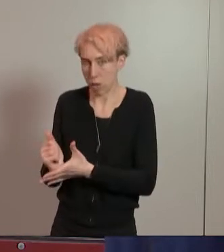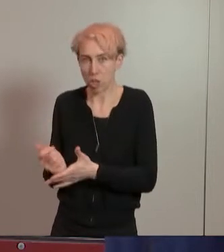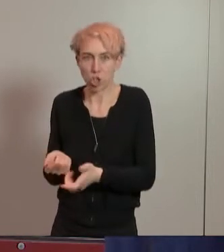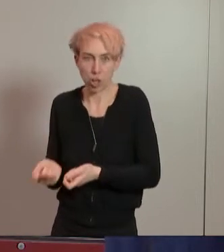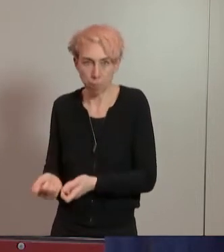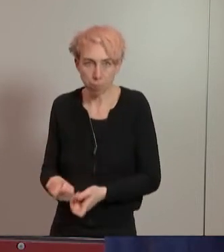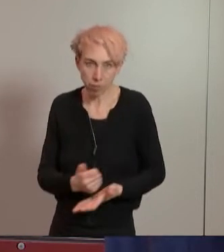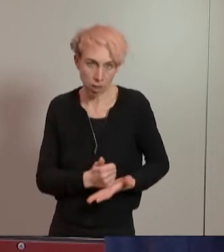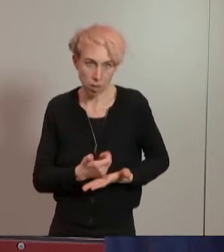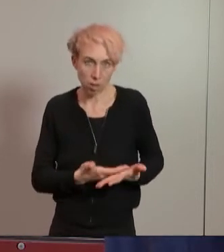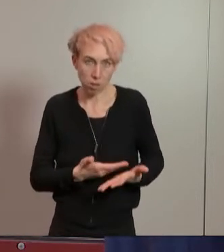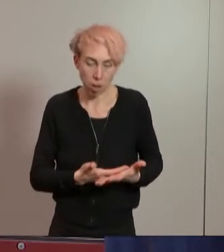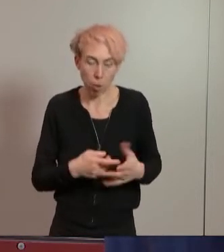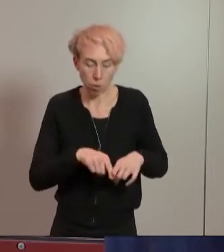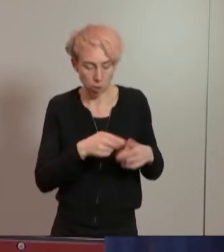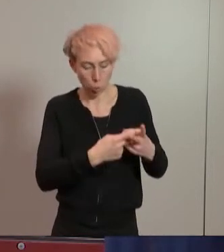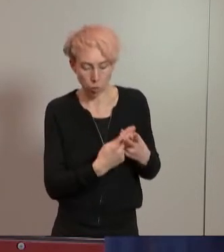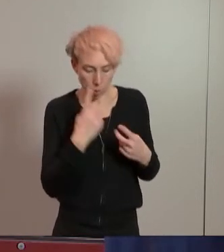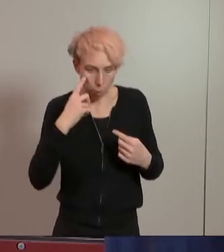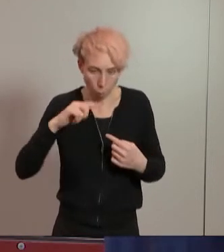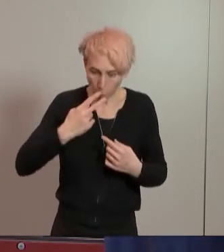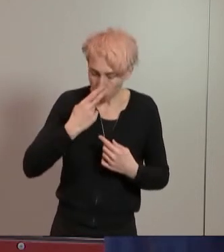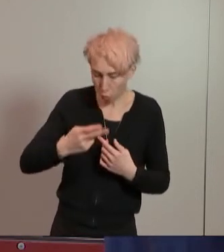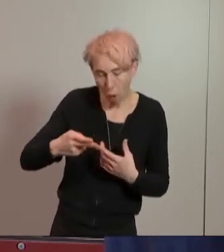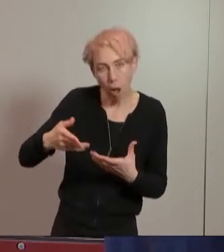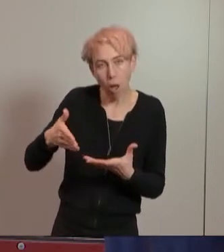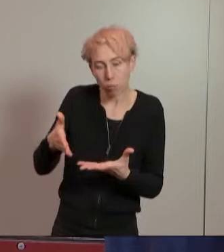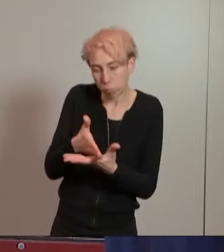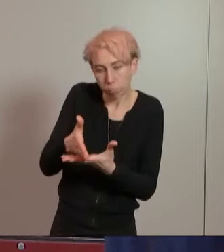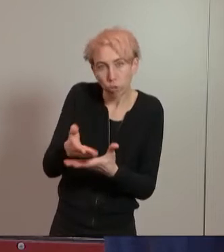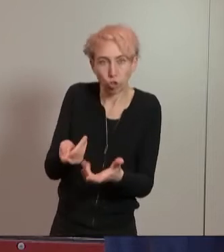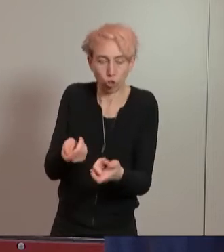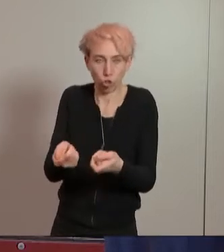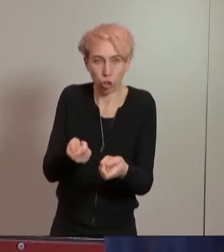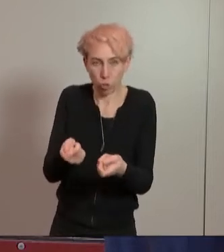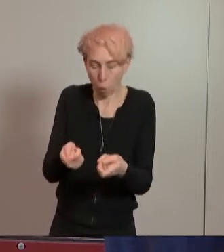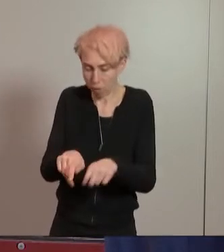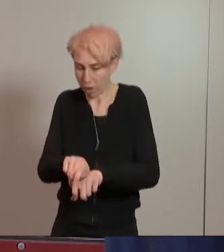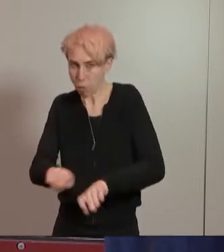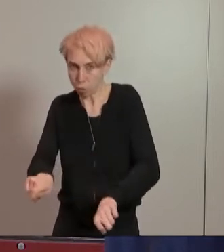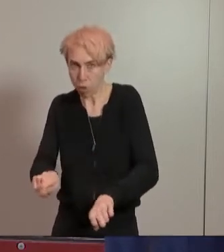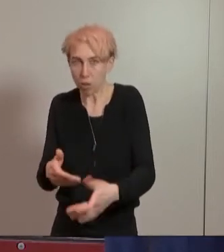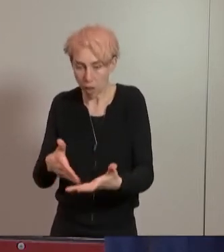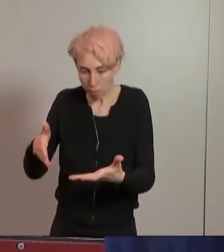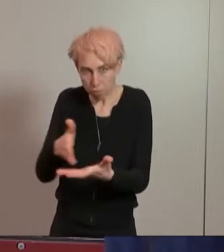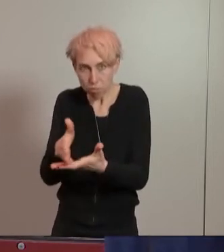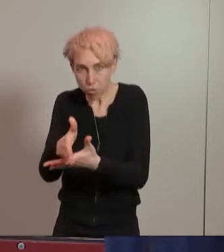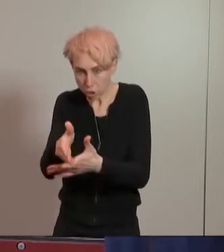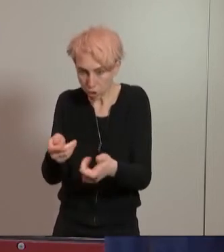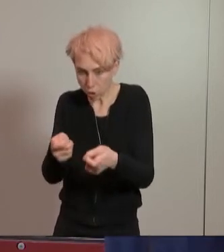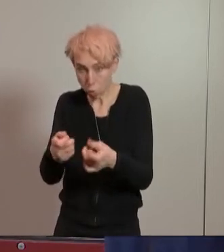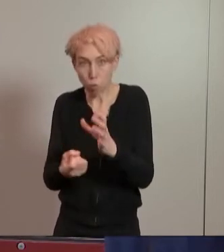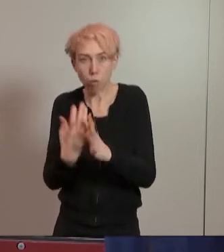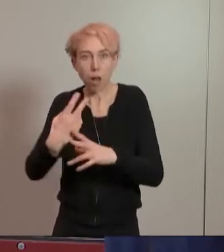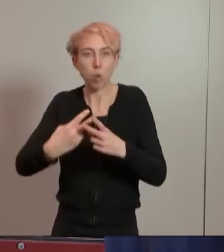également l'outil de référence pour évaluer les lignes directrices de gestion. Les lignes directrices de gestion, nouvel outil de gestion des